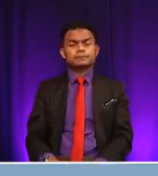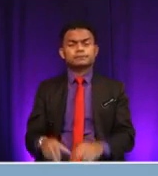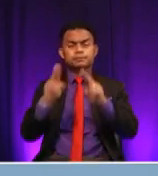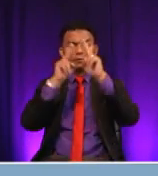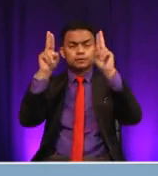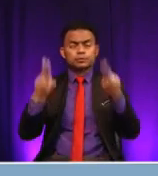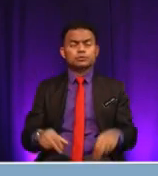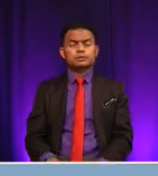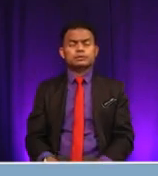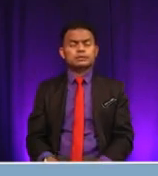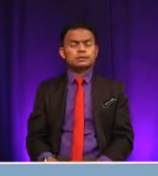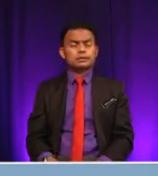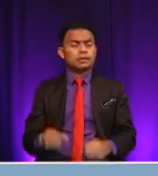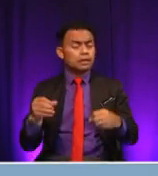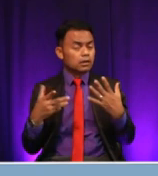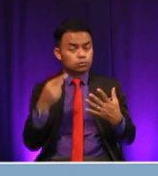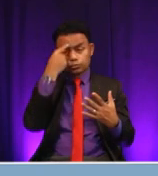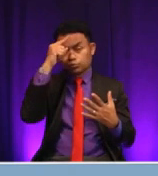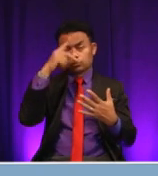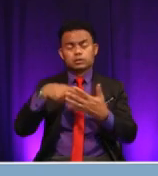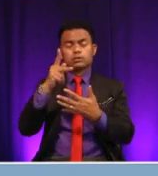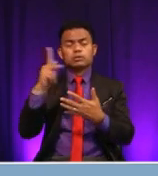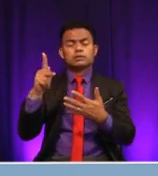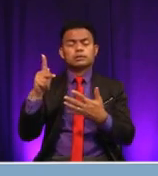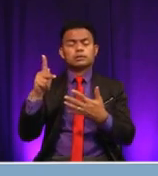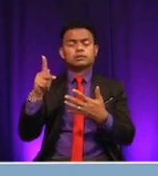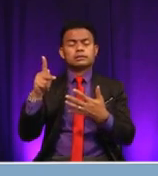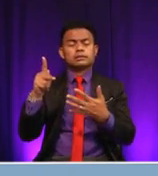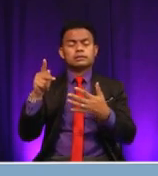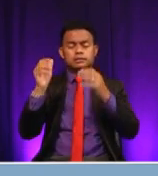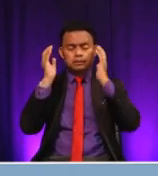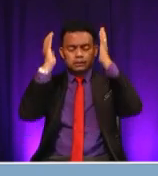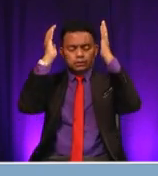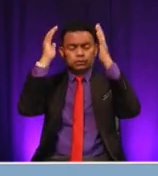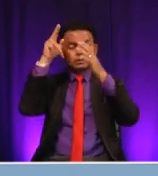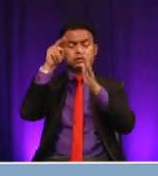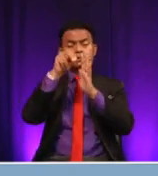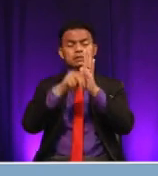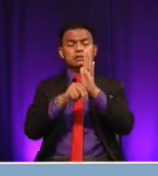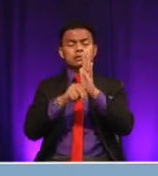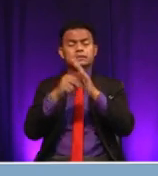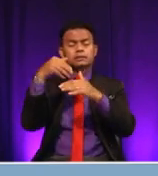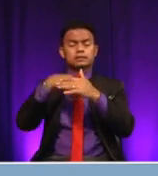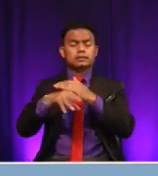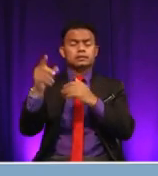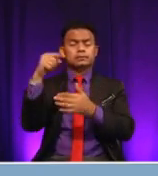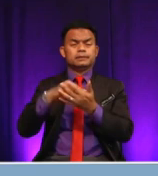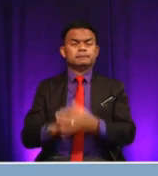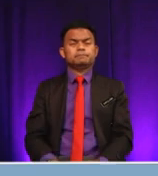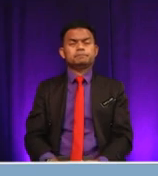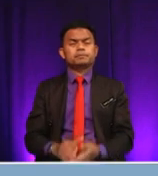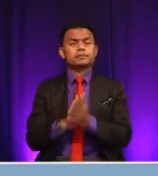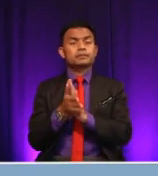Bagaimanakah kita mengeluarkan Sanjungan nilai terhadap gurindam yang kita kaji seketika tadi Oke jadi kalau kita melihat di sini